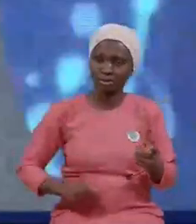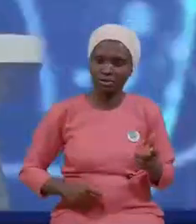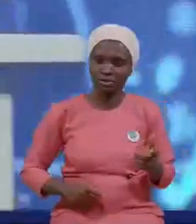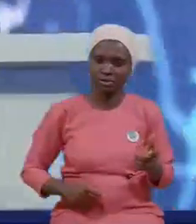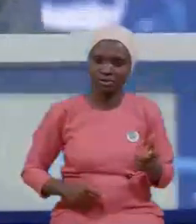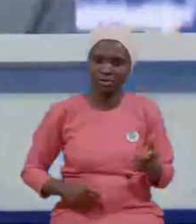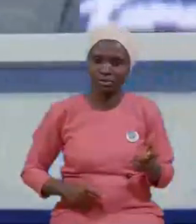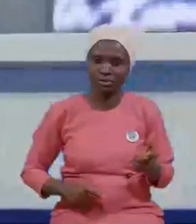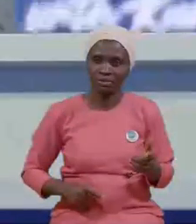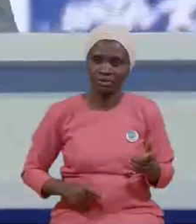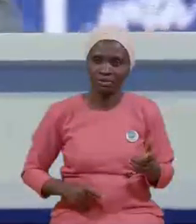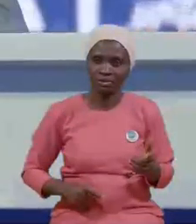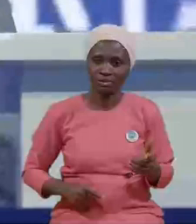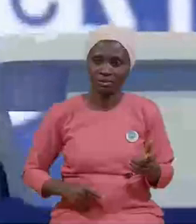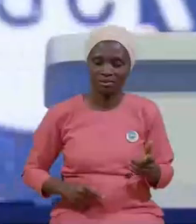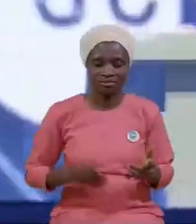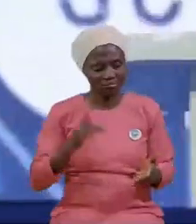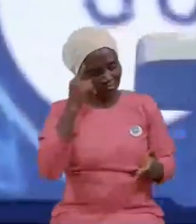je n'avais pas la paix.